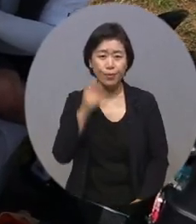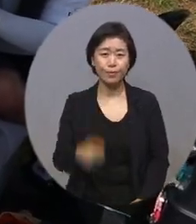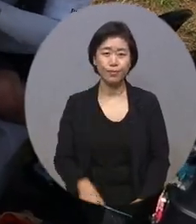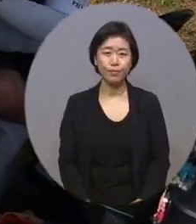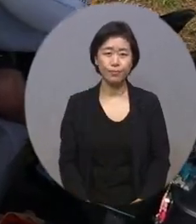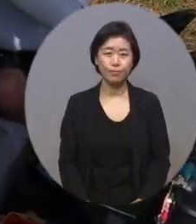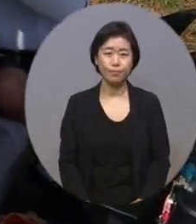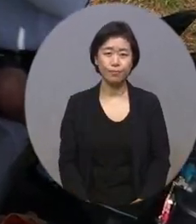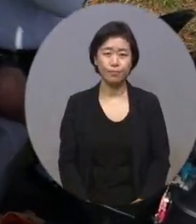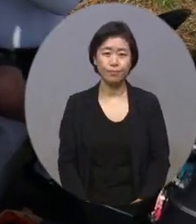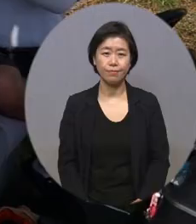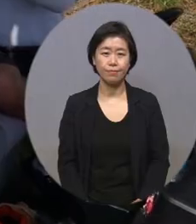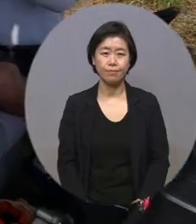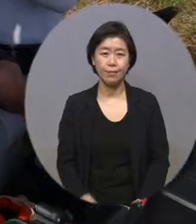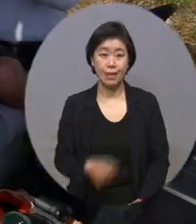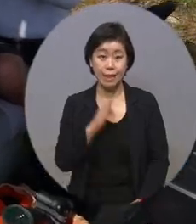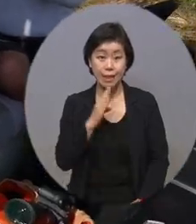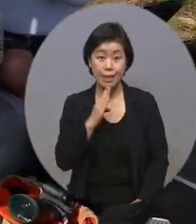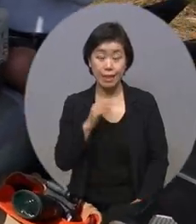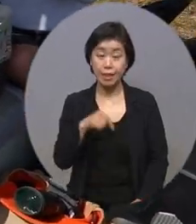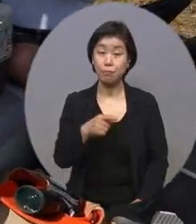아 그랬구나. 저도 이거.